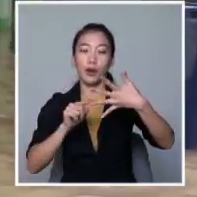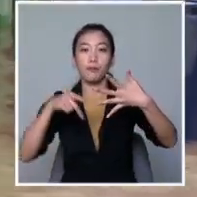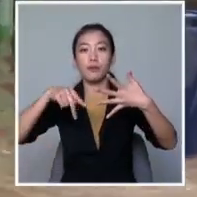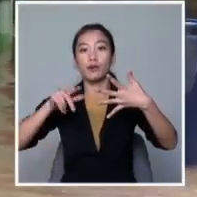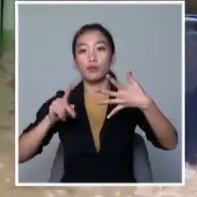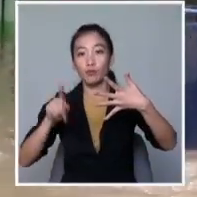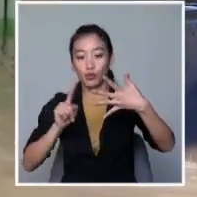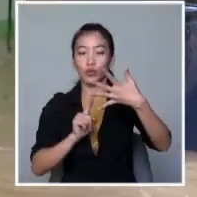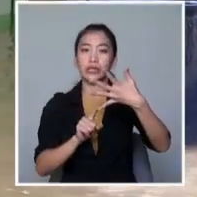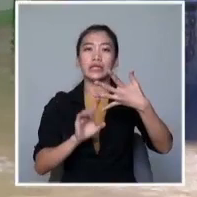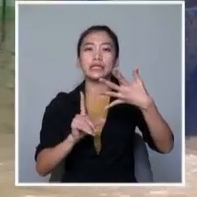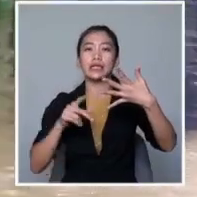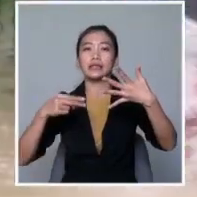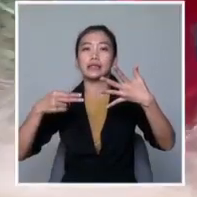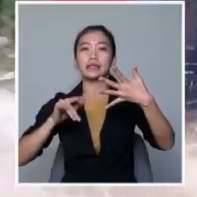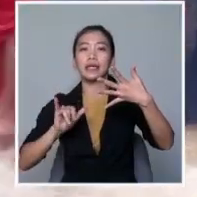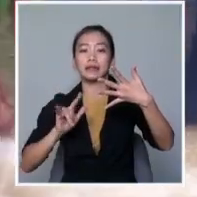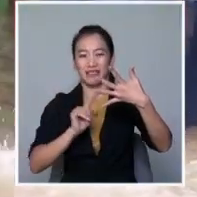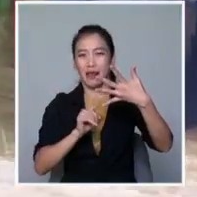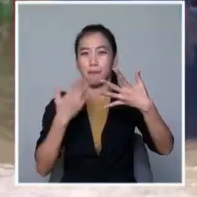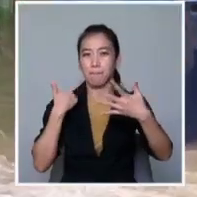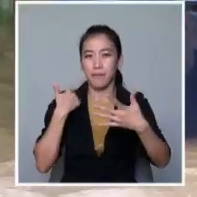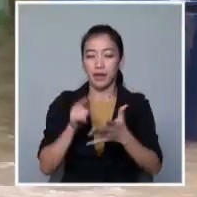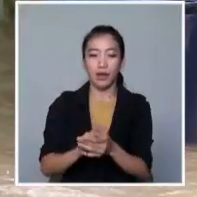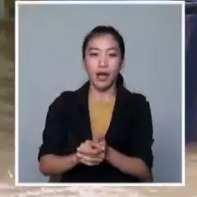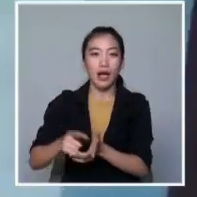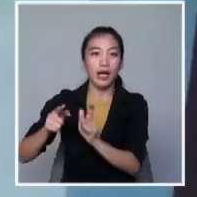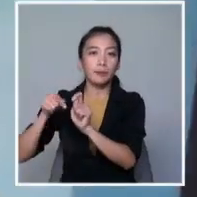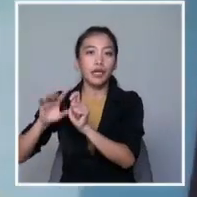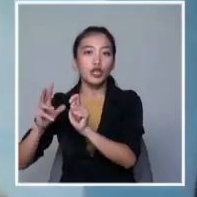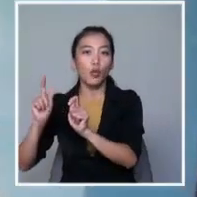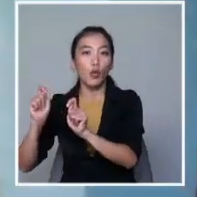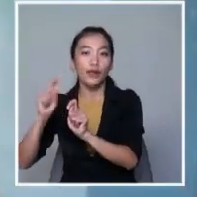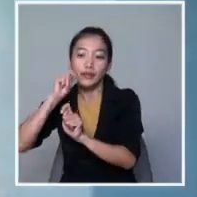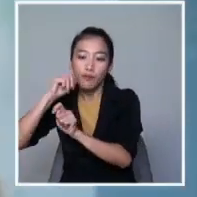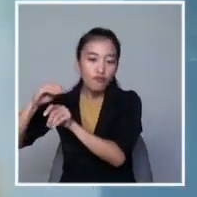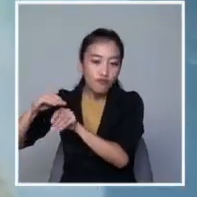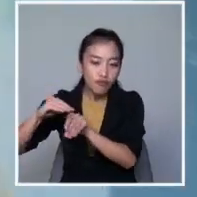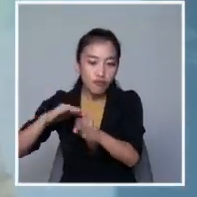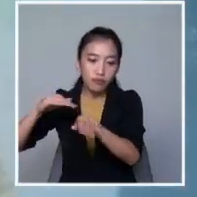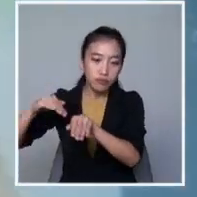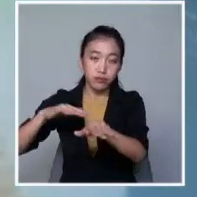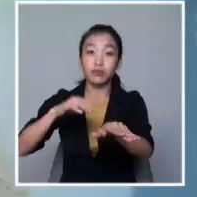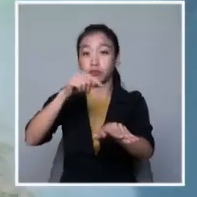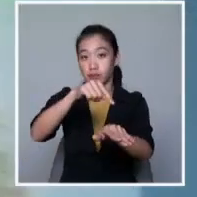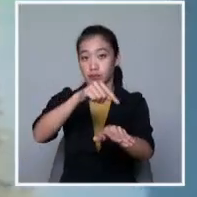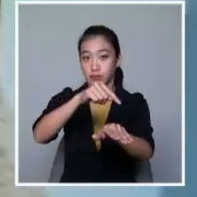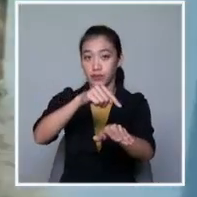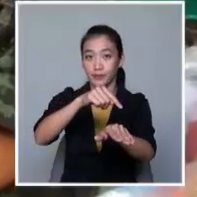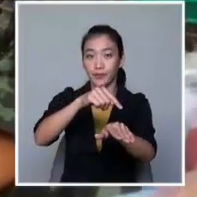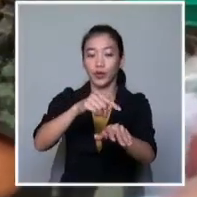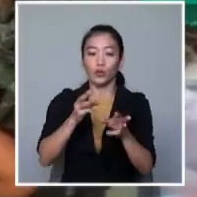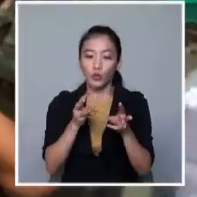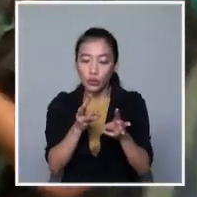ภอเชียนใหญ่นะคะเป็นพื้นที่รับน้ำมาจากอำเภอชะอวดอำเภอร่อนพิบูนและอำเภอเฉลิมพระเกียรติด้านการช่ว